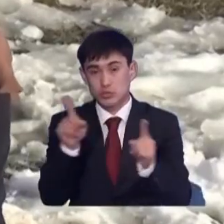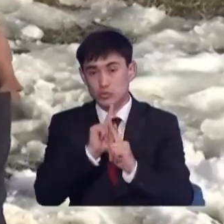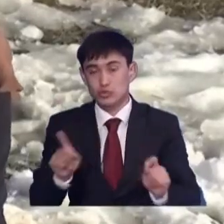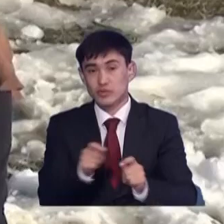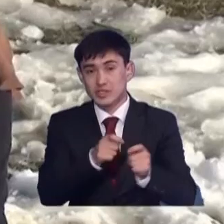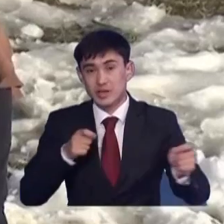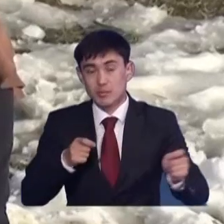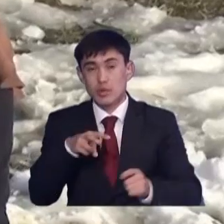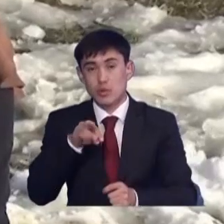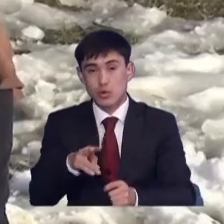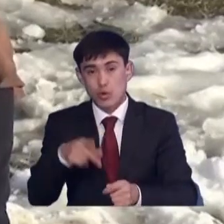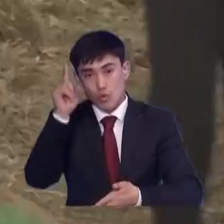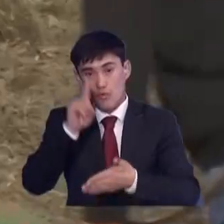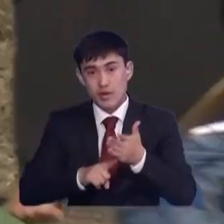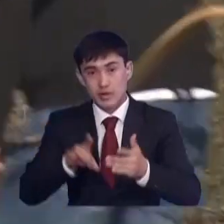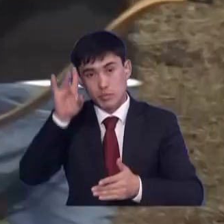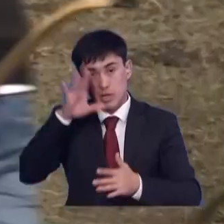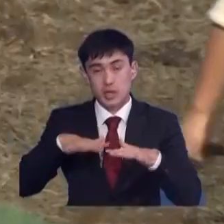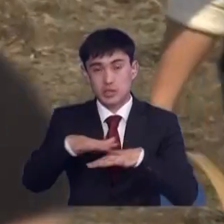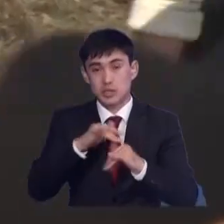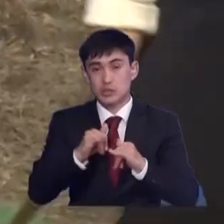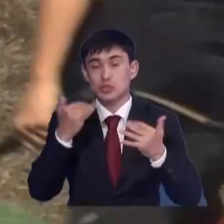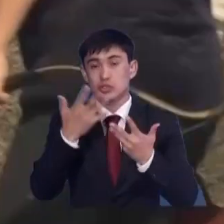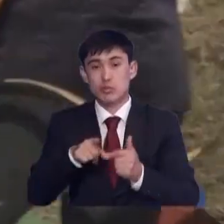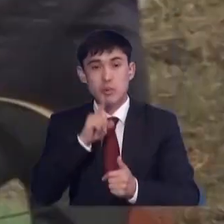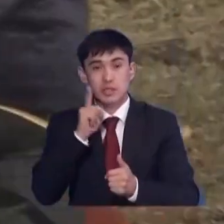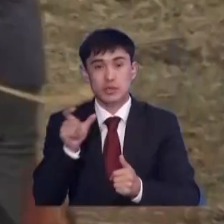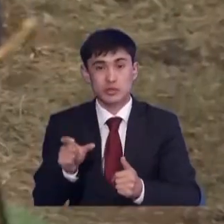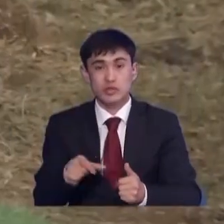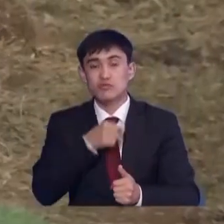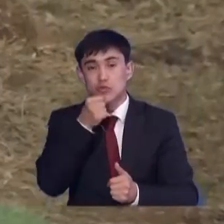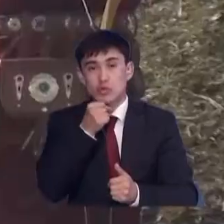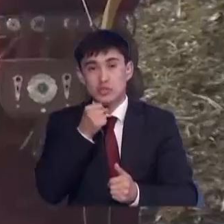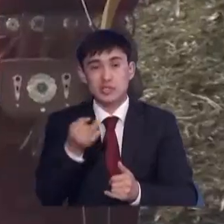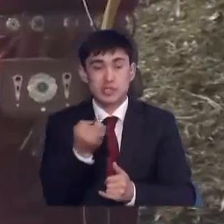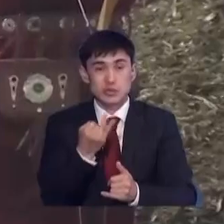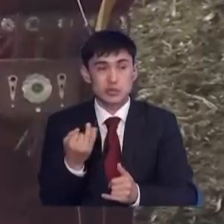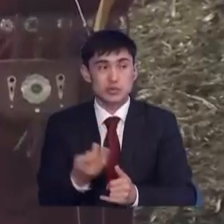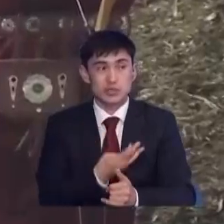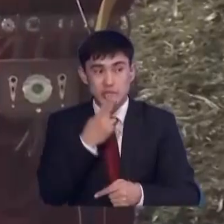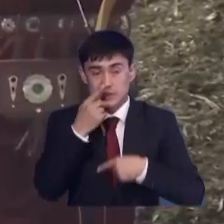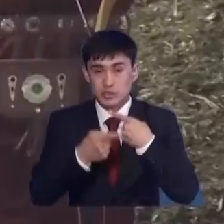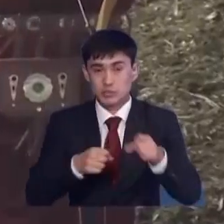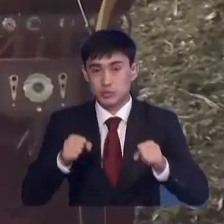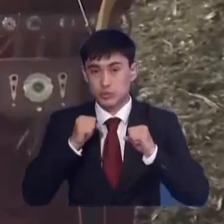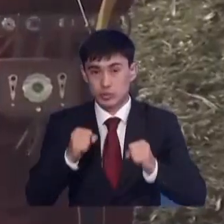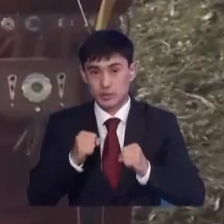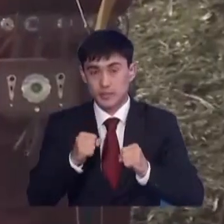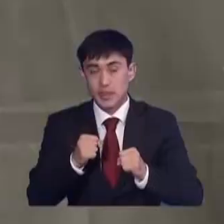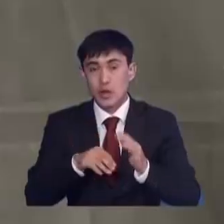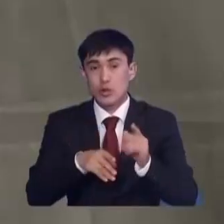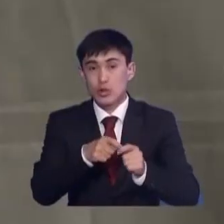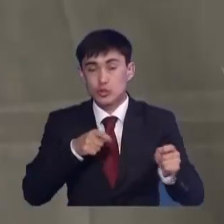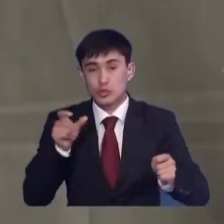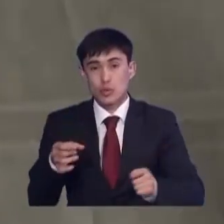стрельбы из лука уверенно покоряет регион. Растет число молодых людей и взрослых, интересующихся традиционным видом спорта.